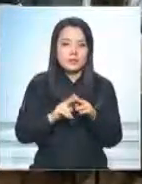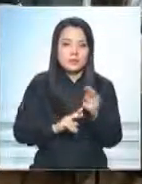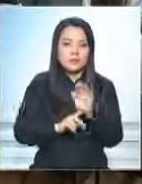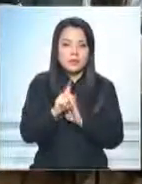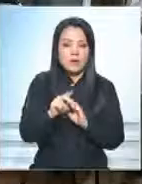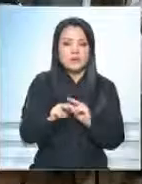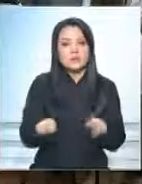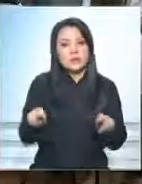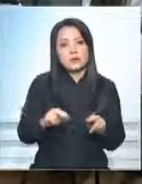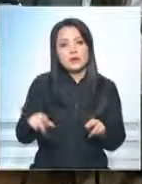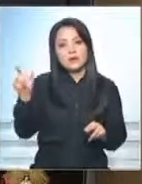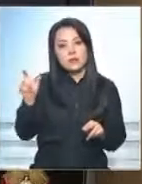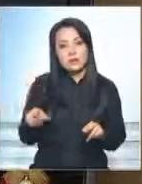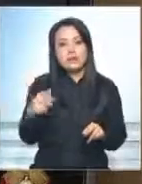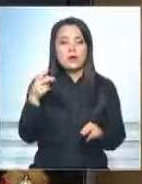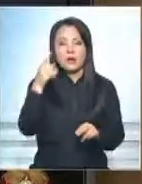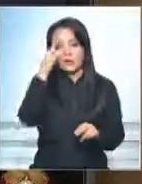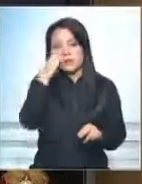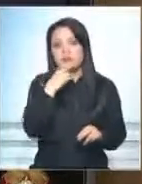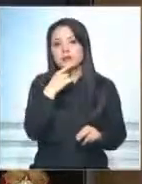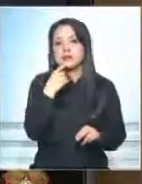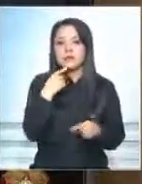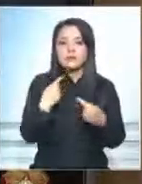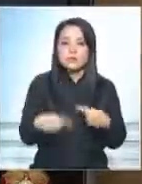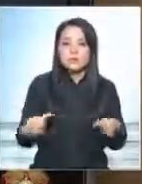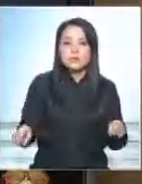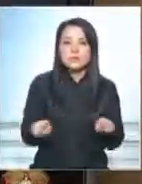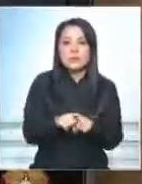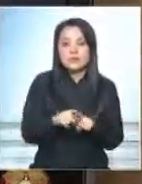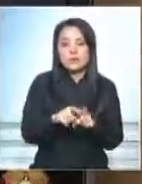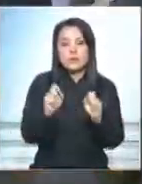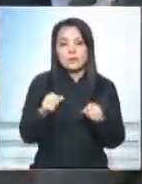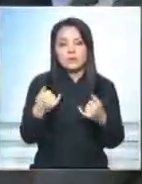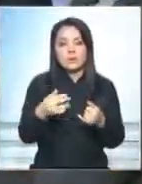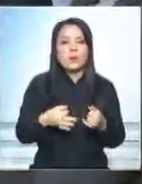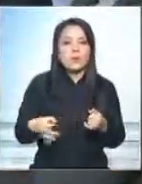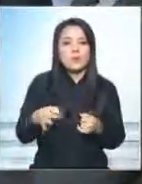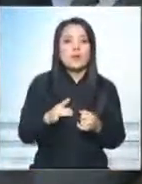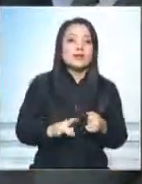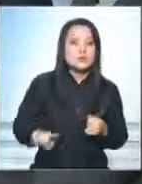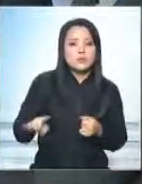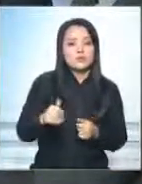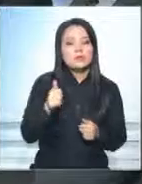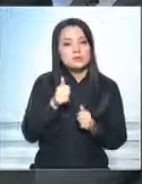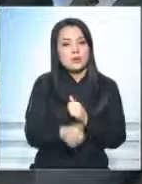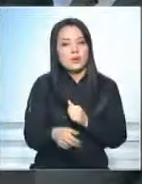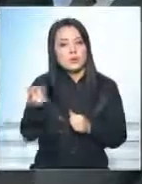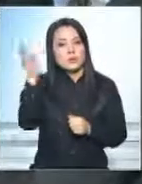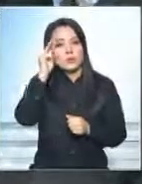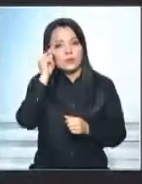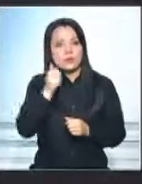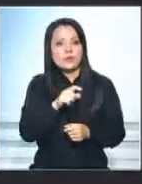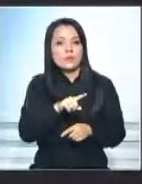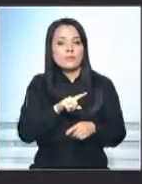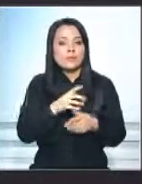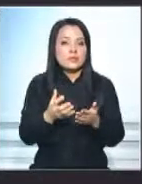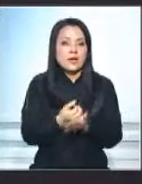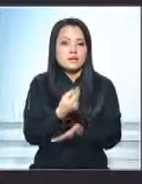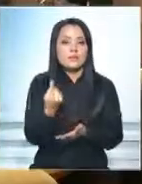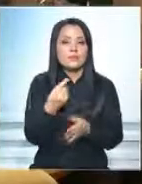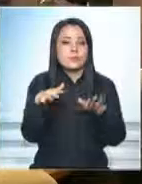тілі бала бақшадан үйренемін, және оны өте, және қазақ тілі